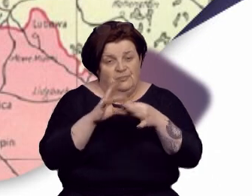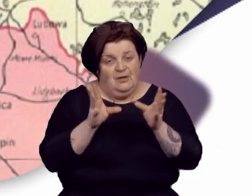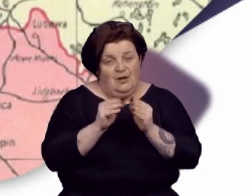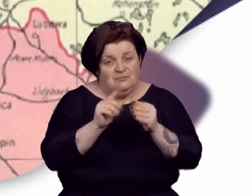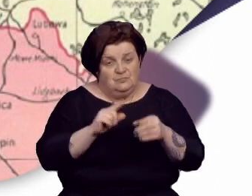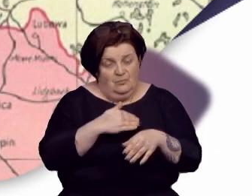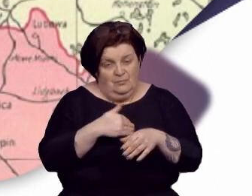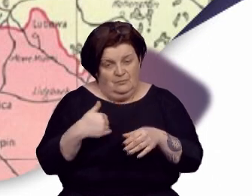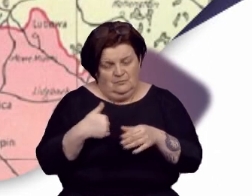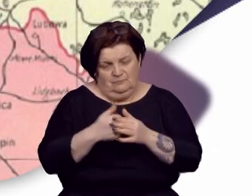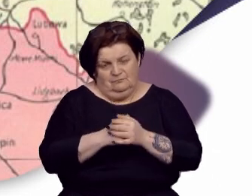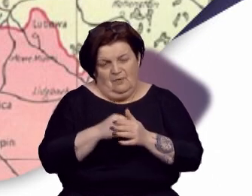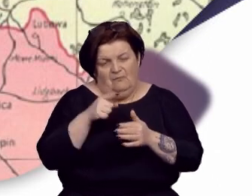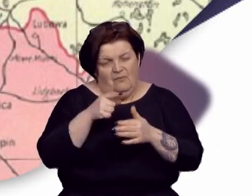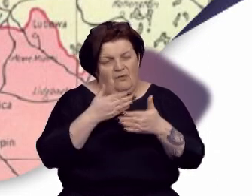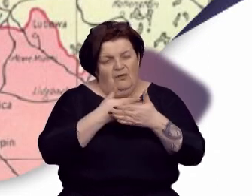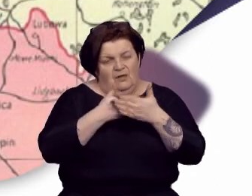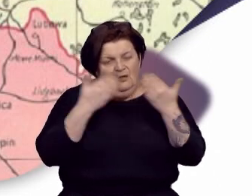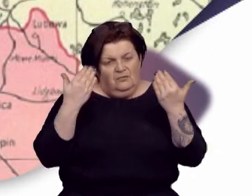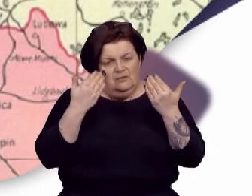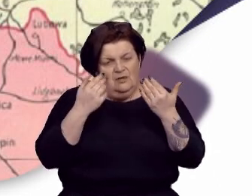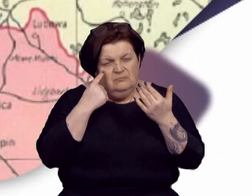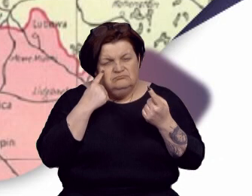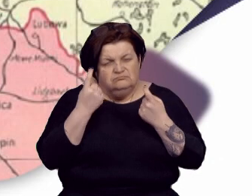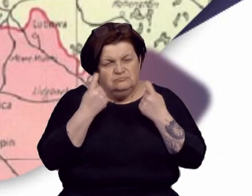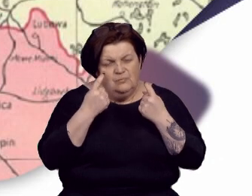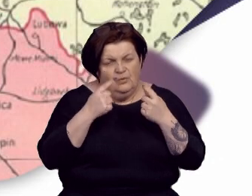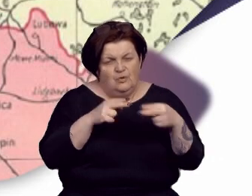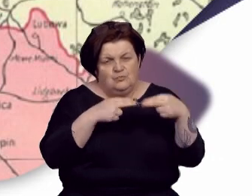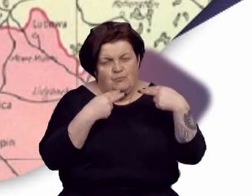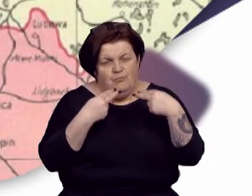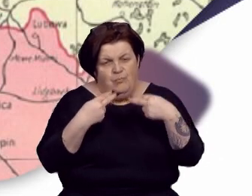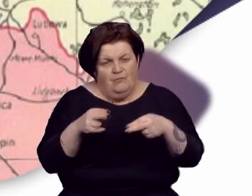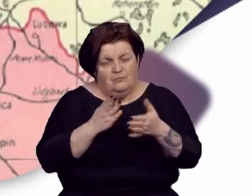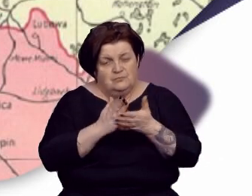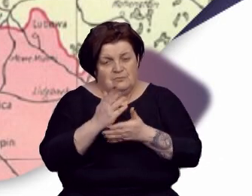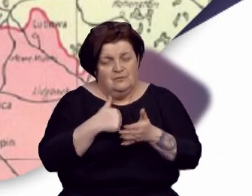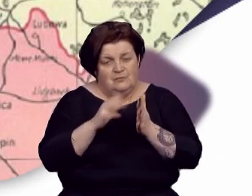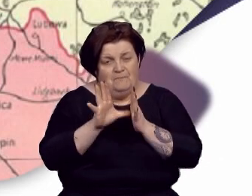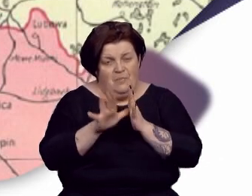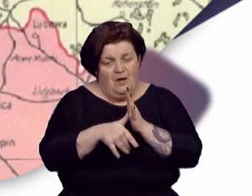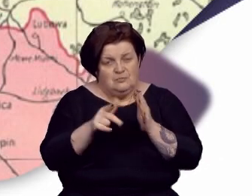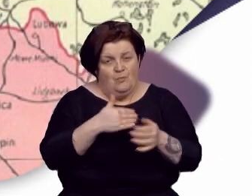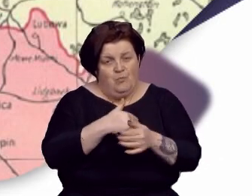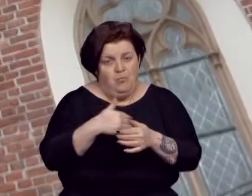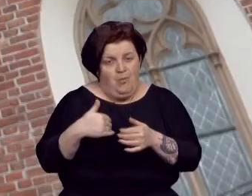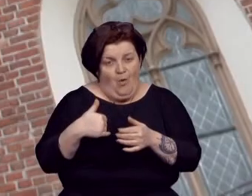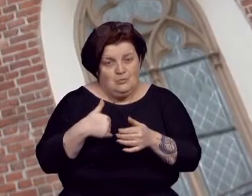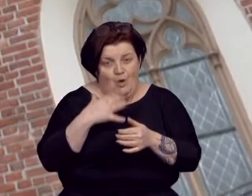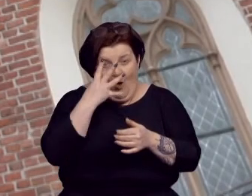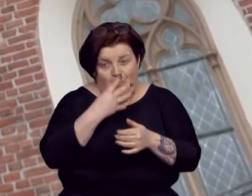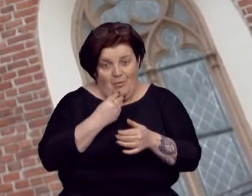się z Polską. Tamte dni uruchomiły proces odzyskiwania przez nasze miasto jego